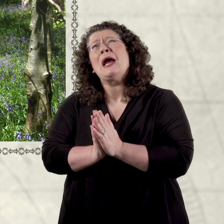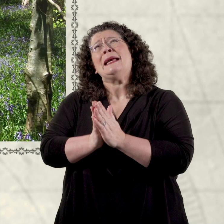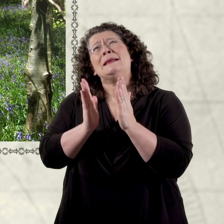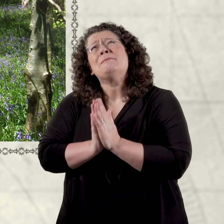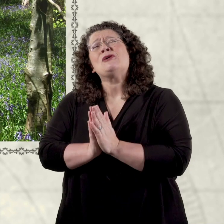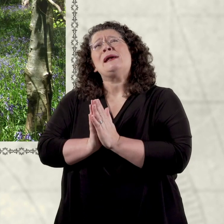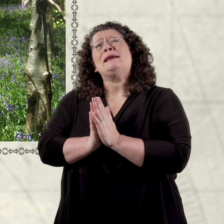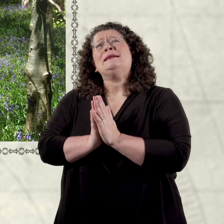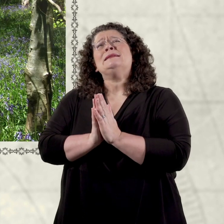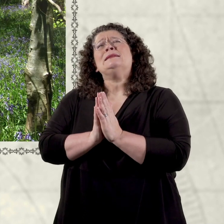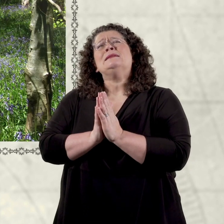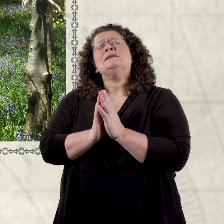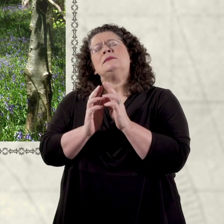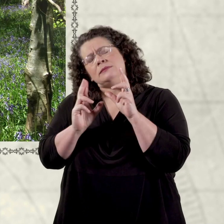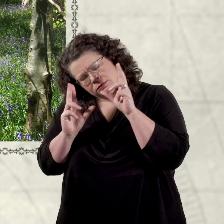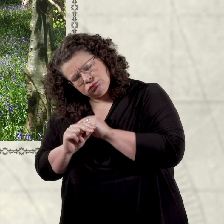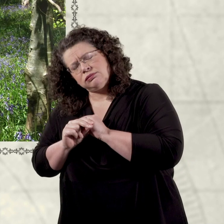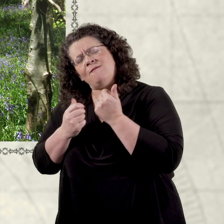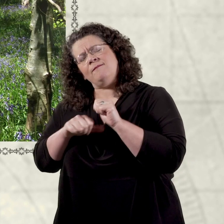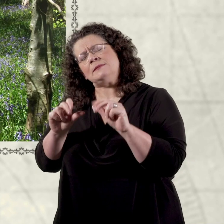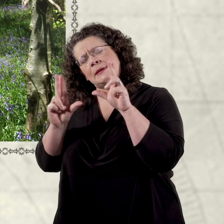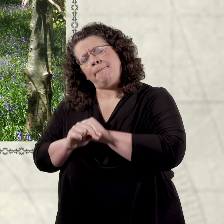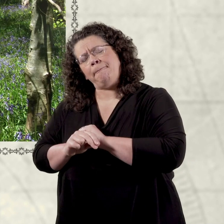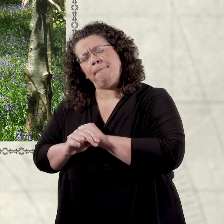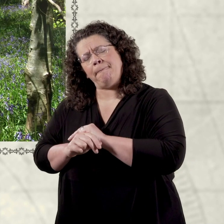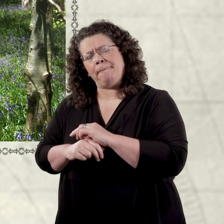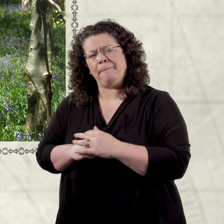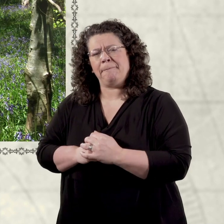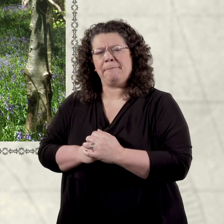Nes I weddio gymaint, nes I mi syrthio I gysgu.